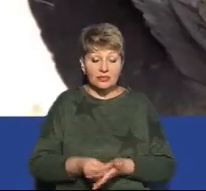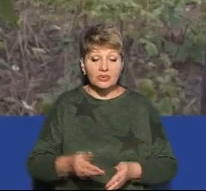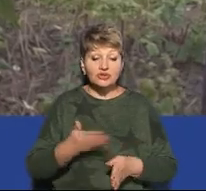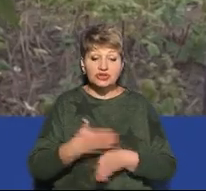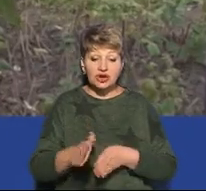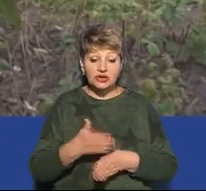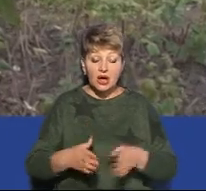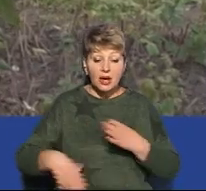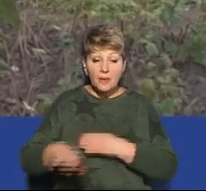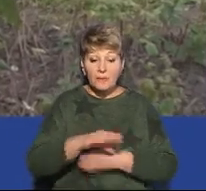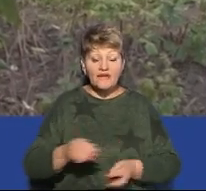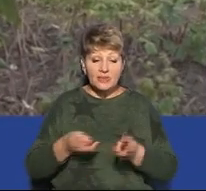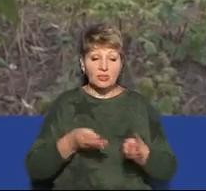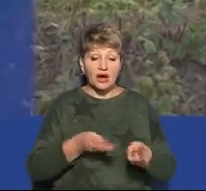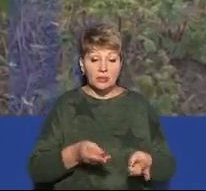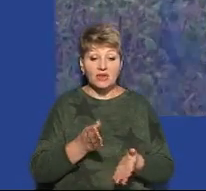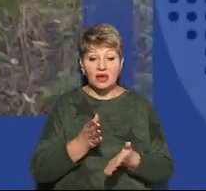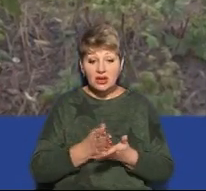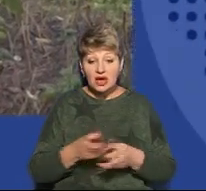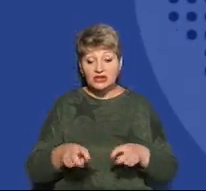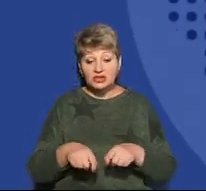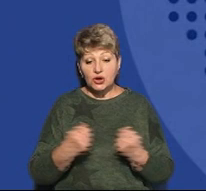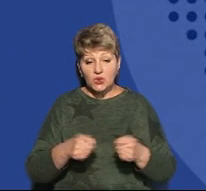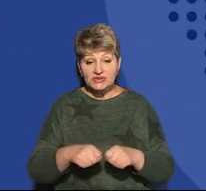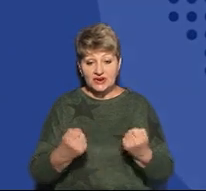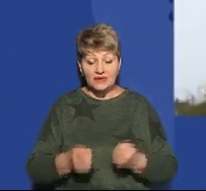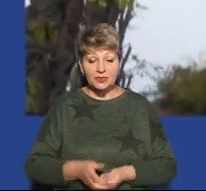місті? По всім котельням є видимі розриви.